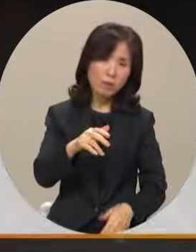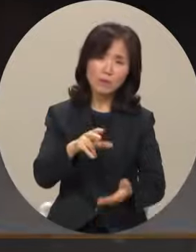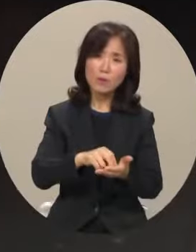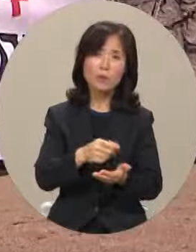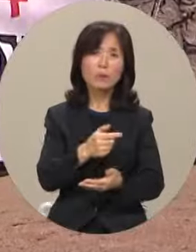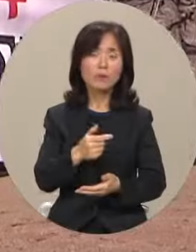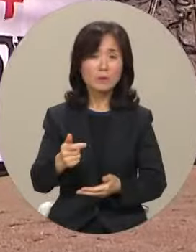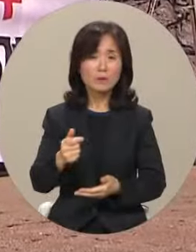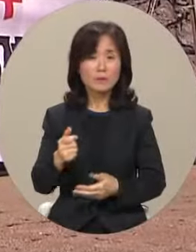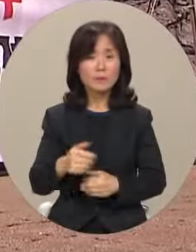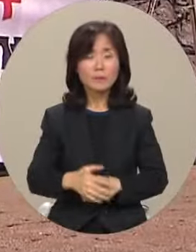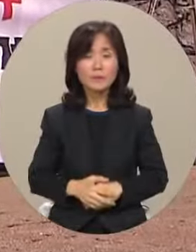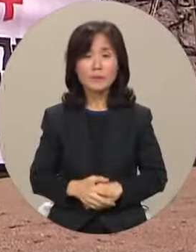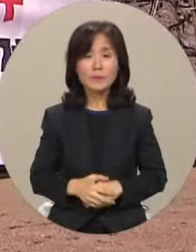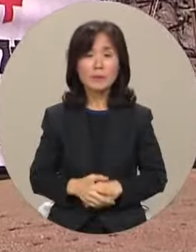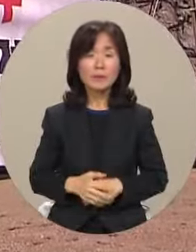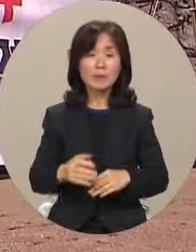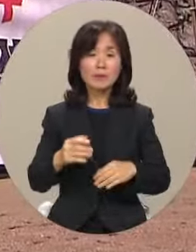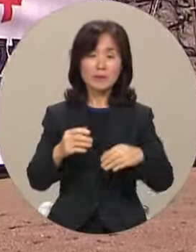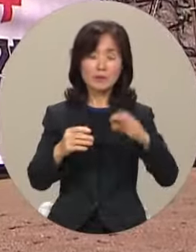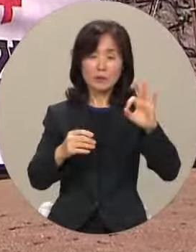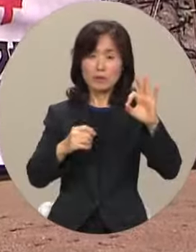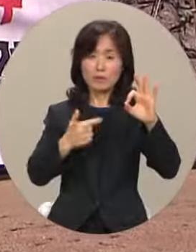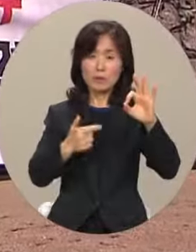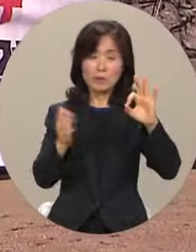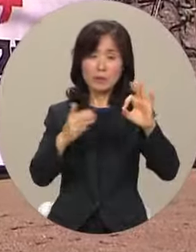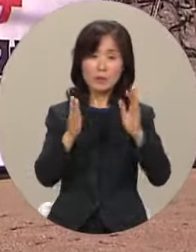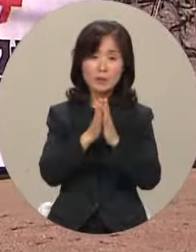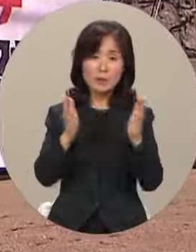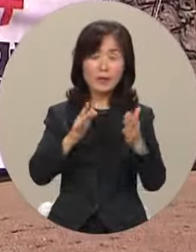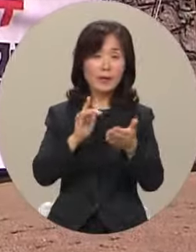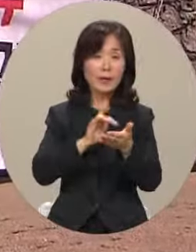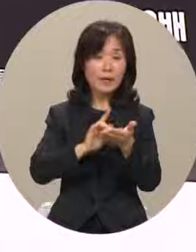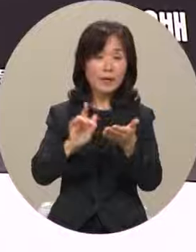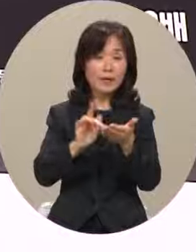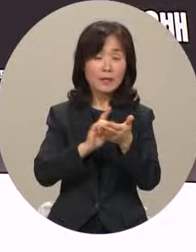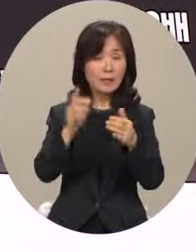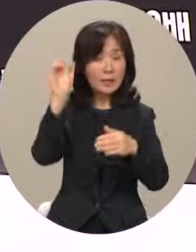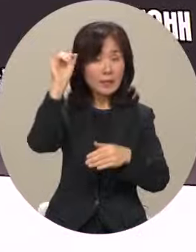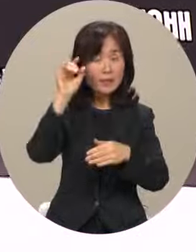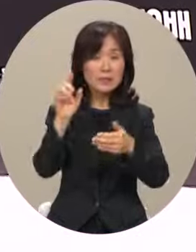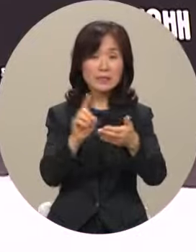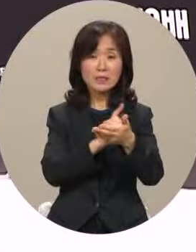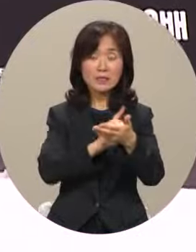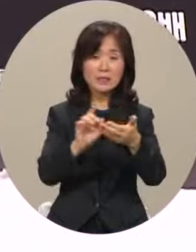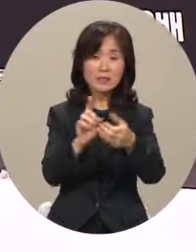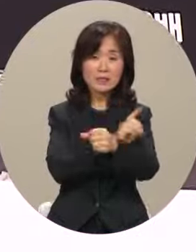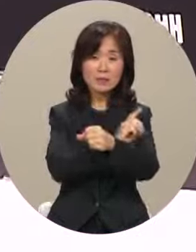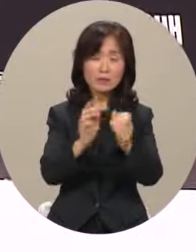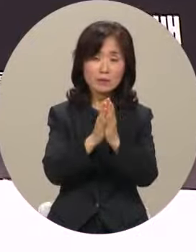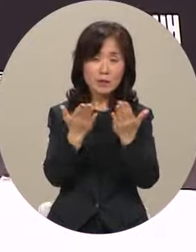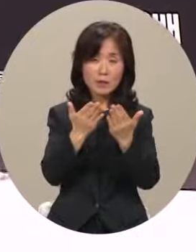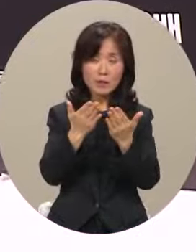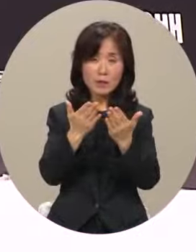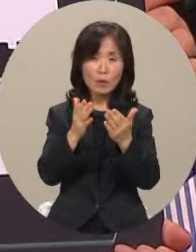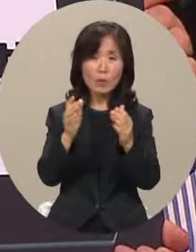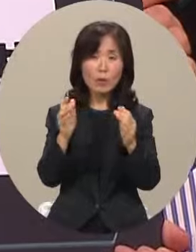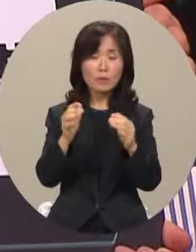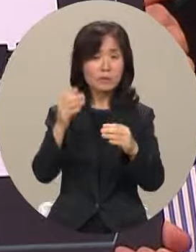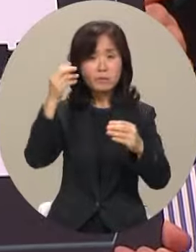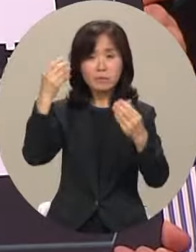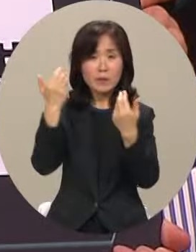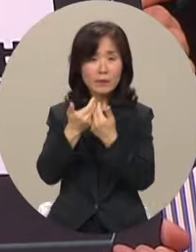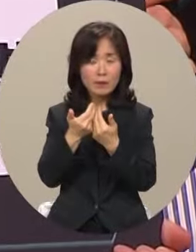많은데 지난 달 6일부터 진행된 AI 디지털 교과서 도입 반대 온라인 서명은 지금까지 9 5,700여